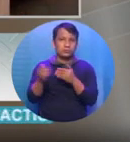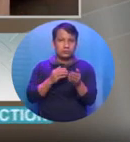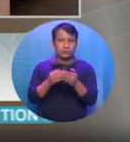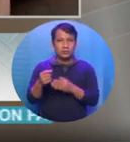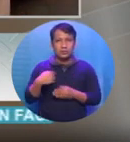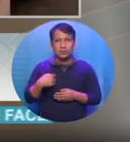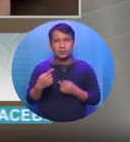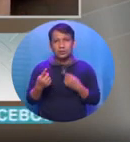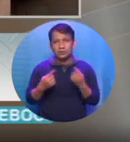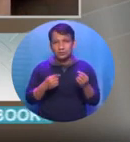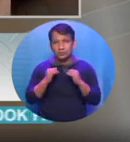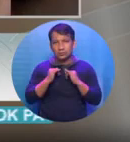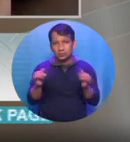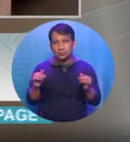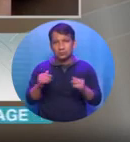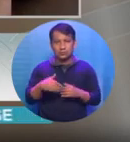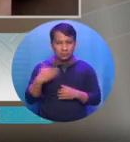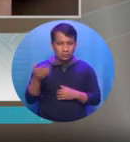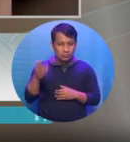ginagawa ko.